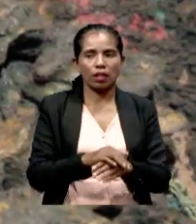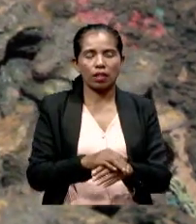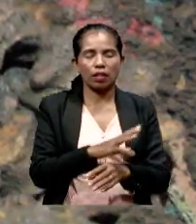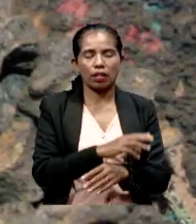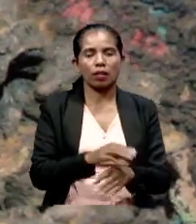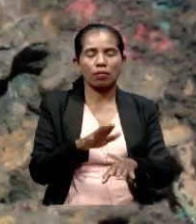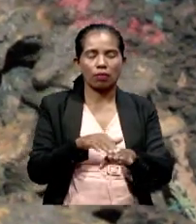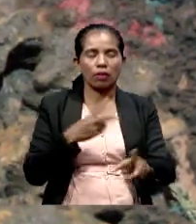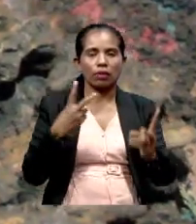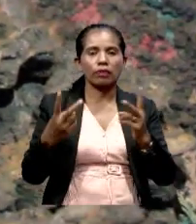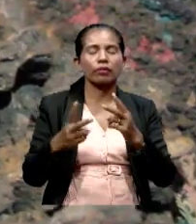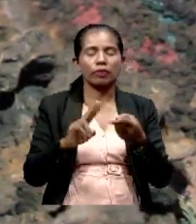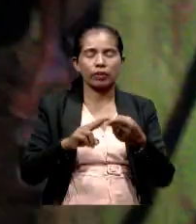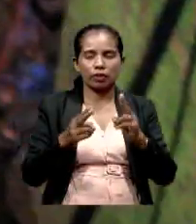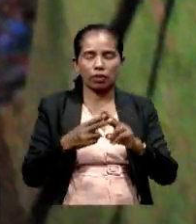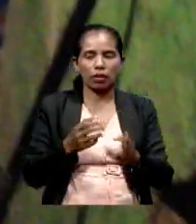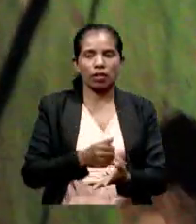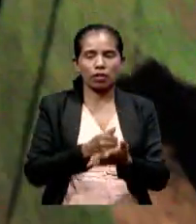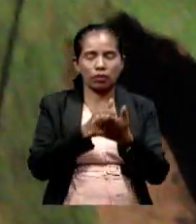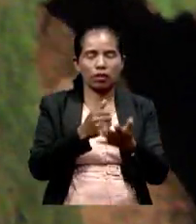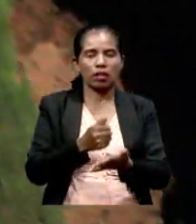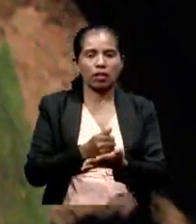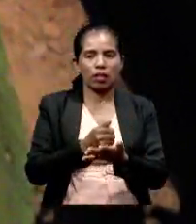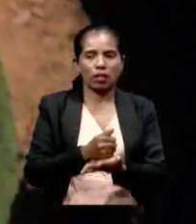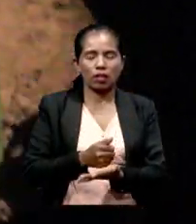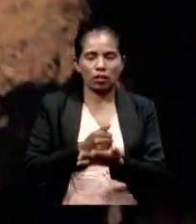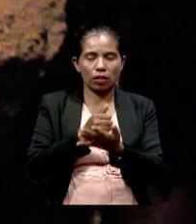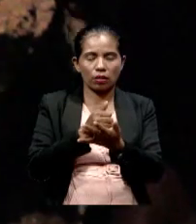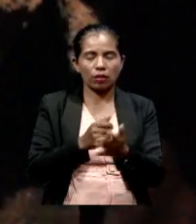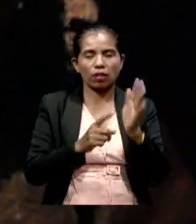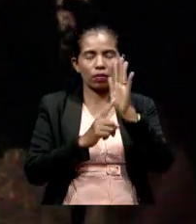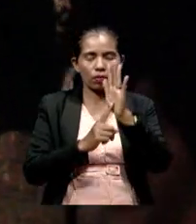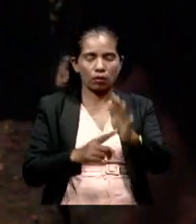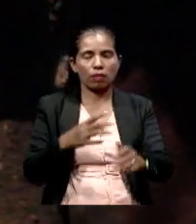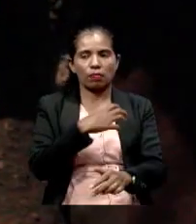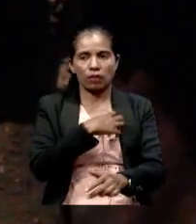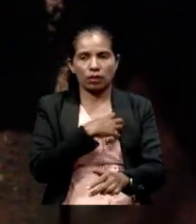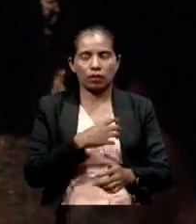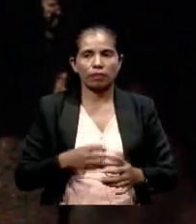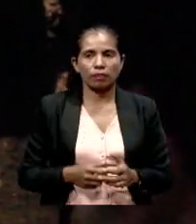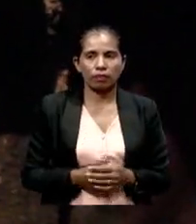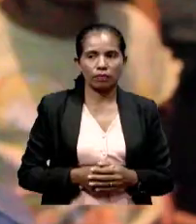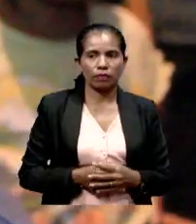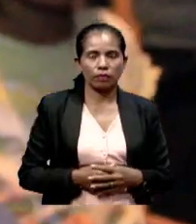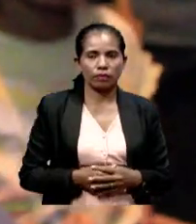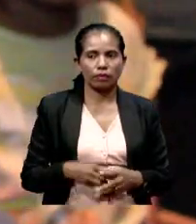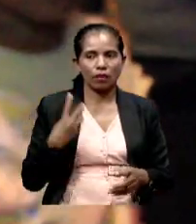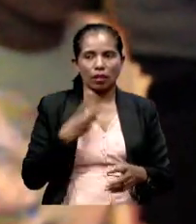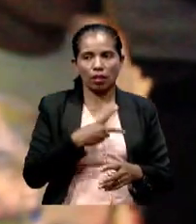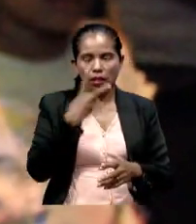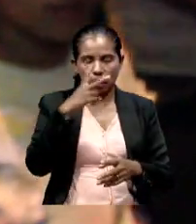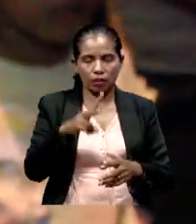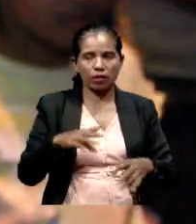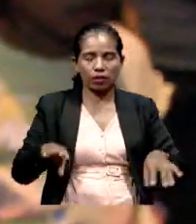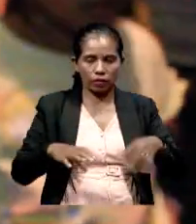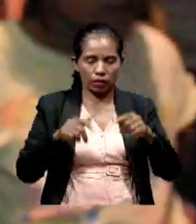bolu vizinyu sira hode azuda hasai materuing ne no informa ba polisa forensik. Ruang lebih ane bemak ko hina mi hare ami servisi